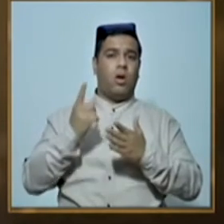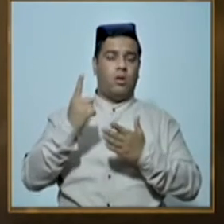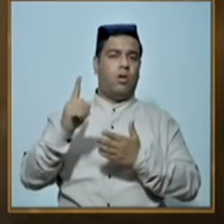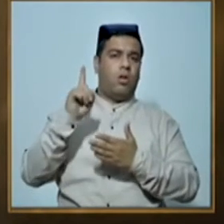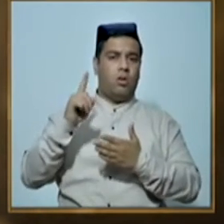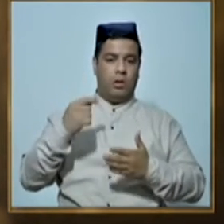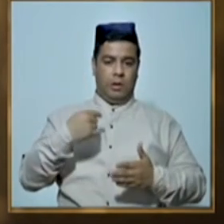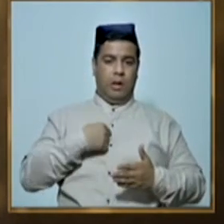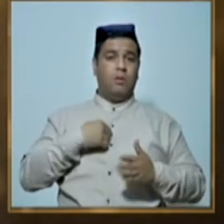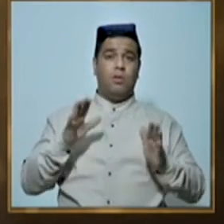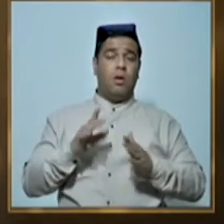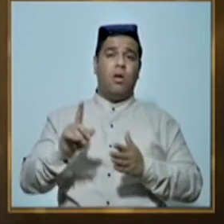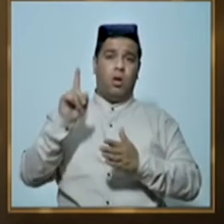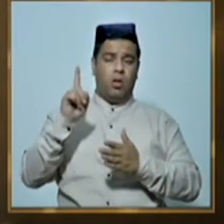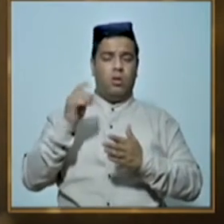manmanlikka bormasligi kerak.